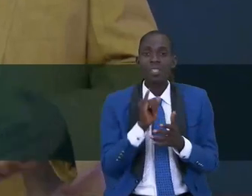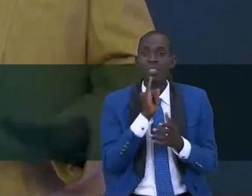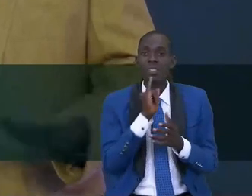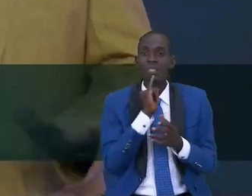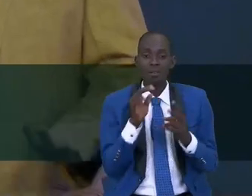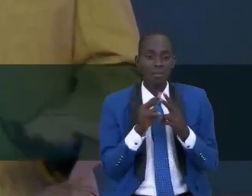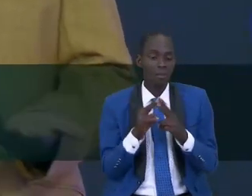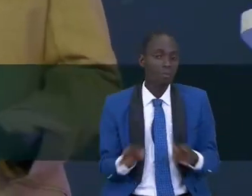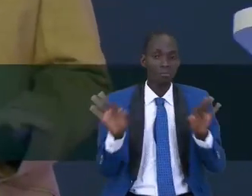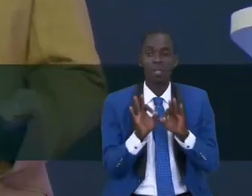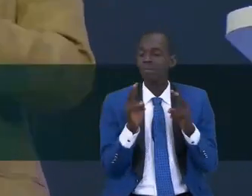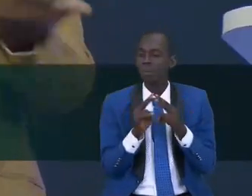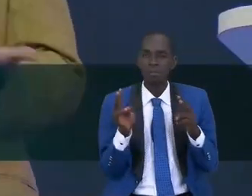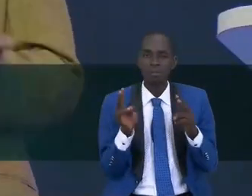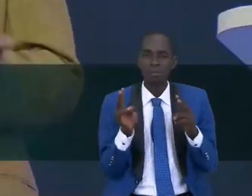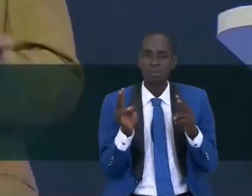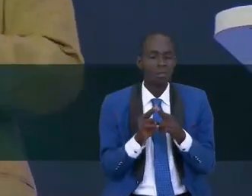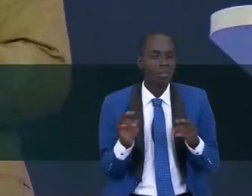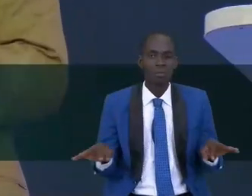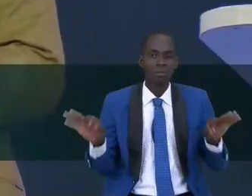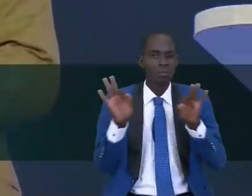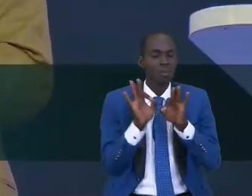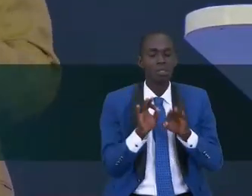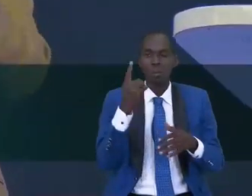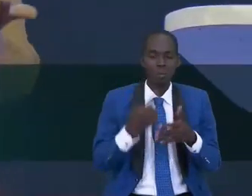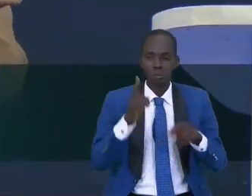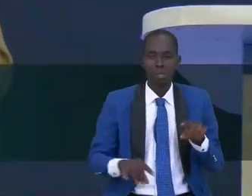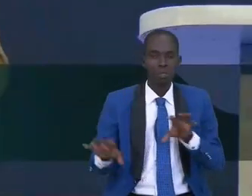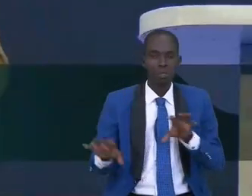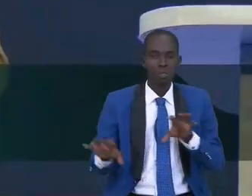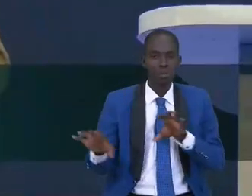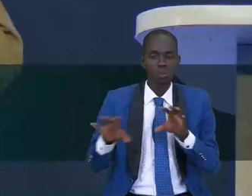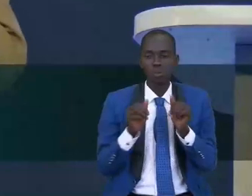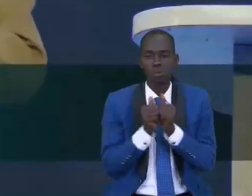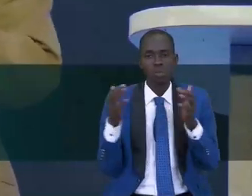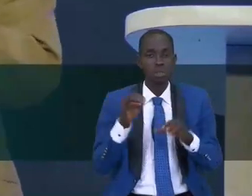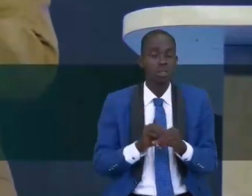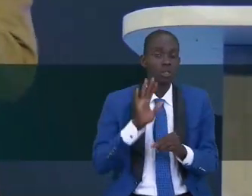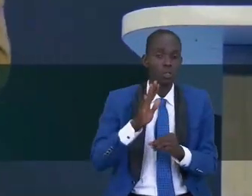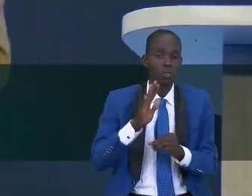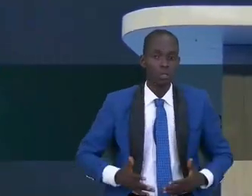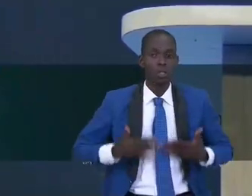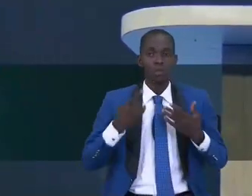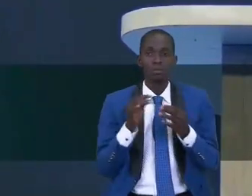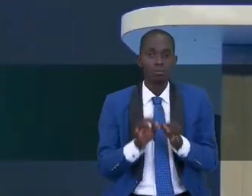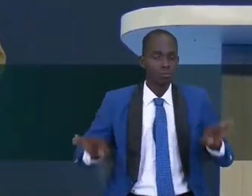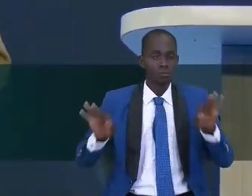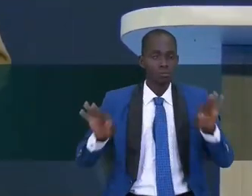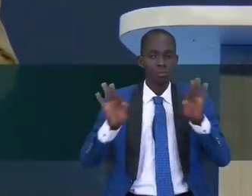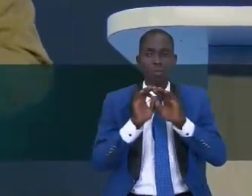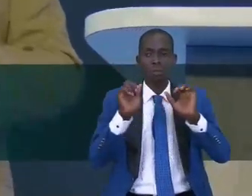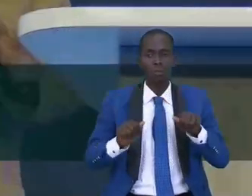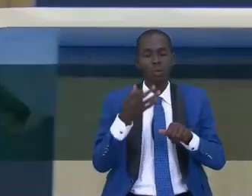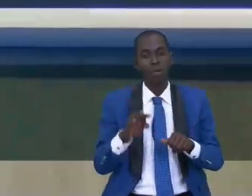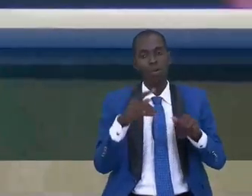fondamentales, importantes, essentielles, indispensables dans votre vie, dans chaque vie. Les possibilités